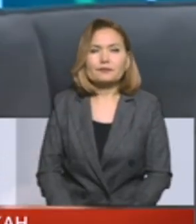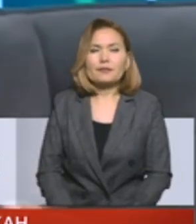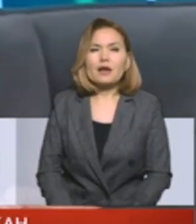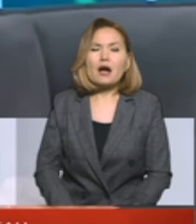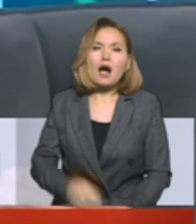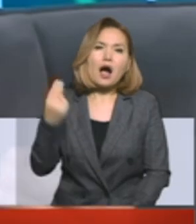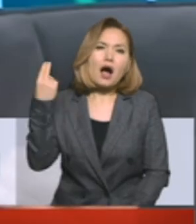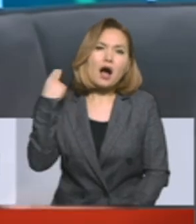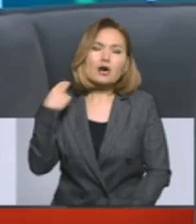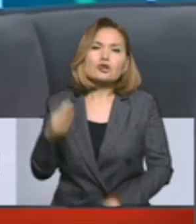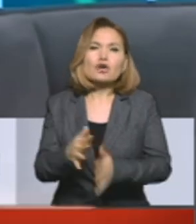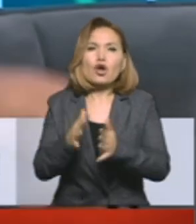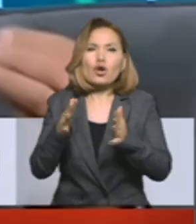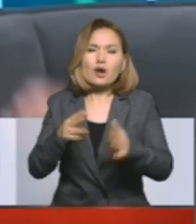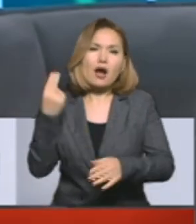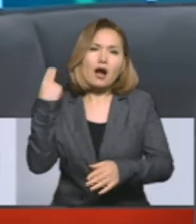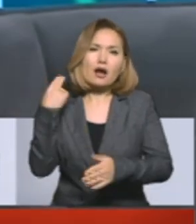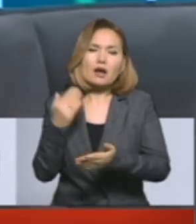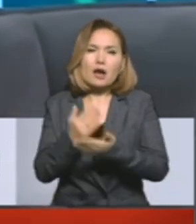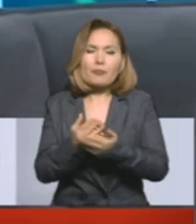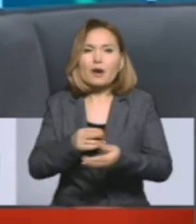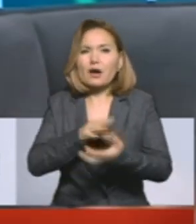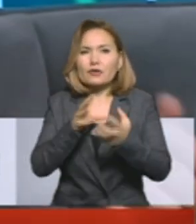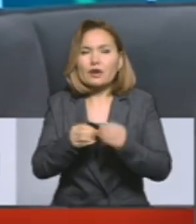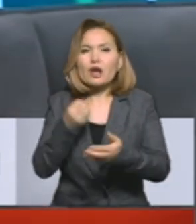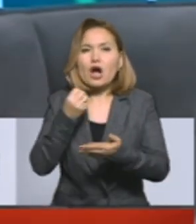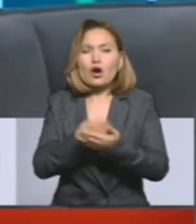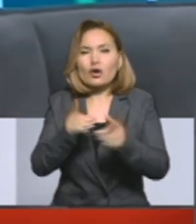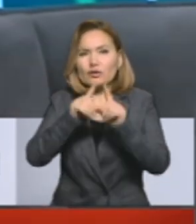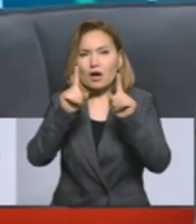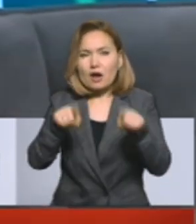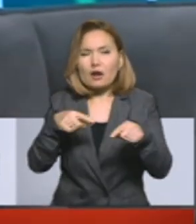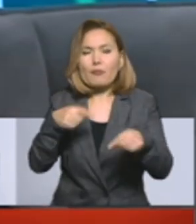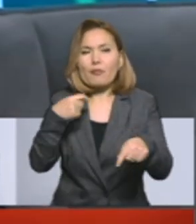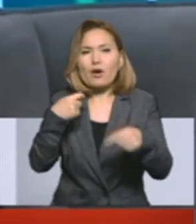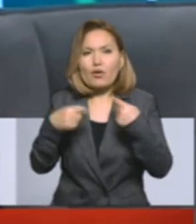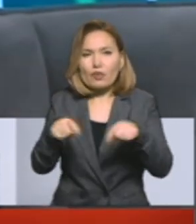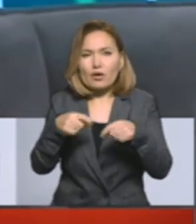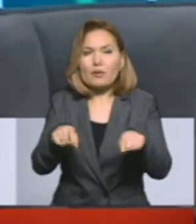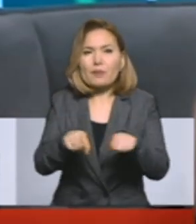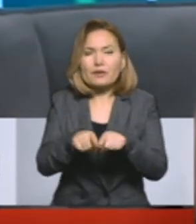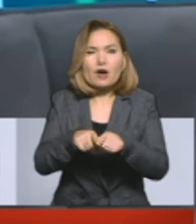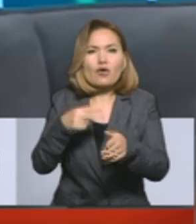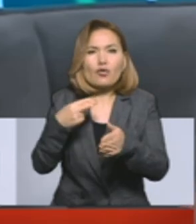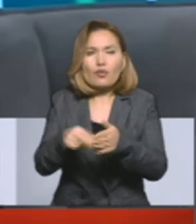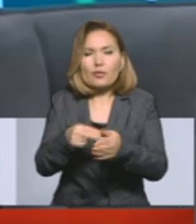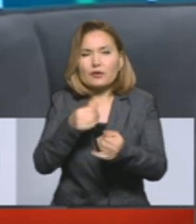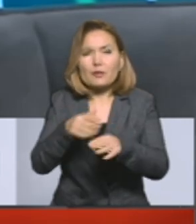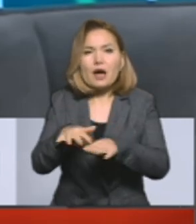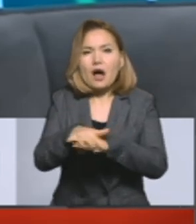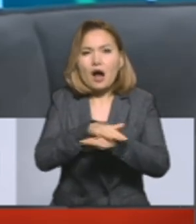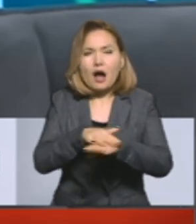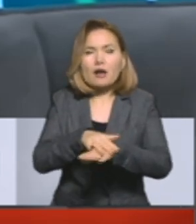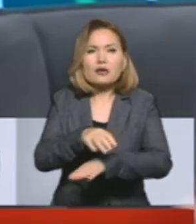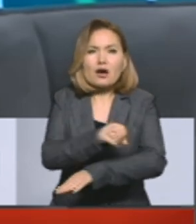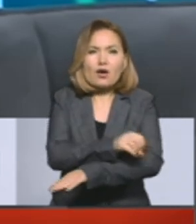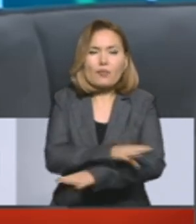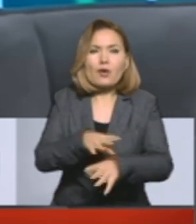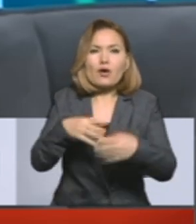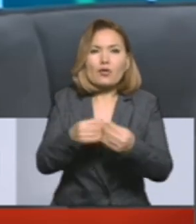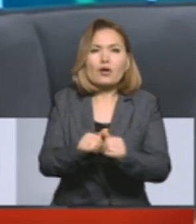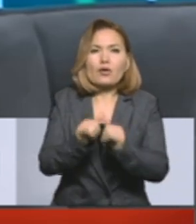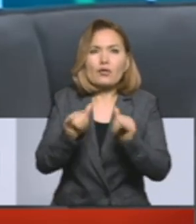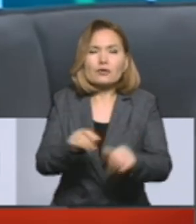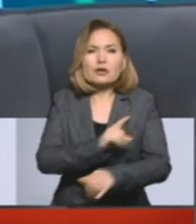Ақыш үлкен қарыз дағдарысының алдында тұр. Үкімет шығаратын құнды қағаздарды алушылар азайды. Ал елдің тұрмыстық жағдайы нашарлап, бай мен кедейдің арасы